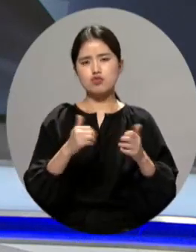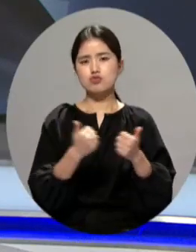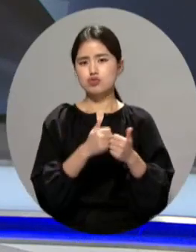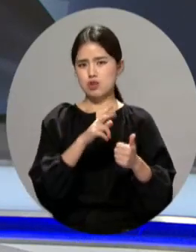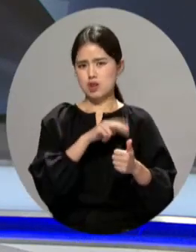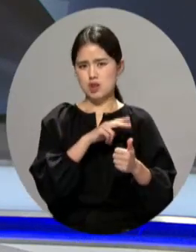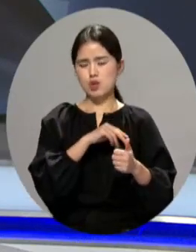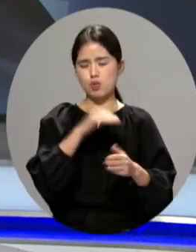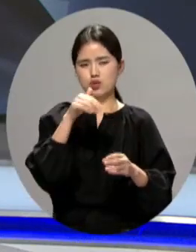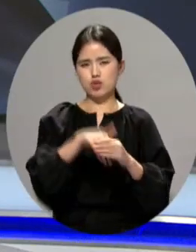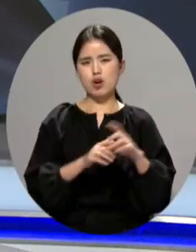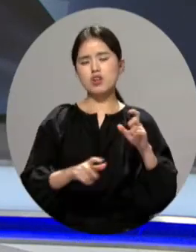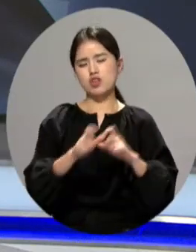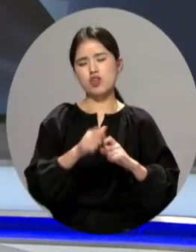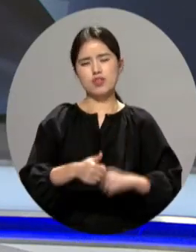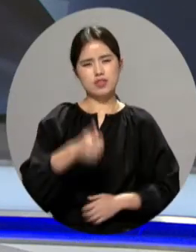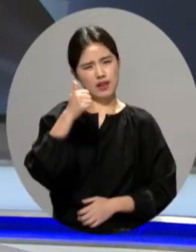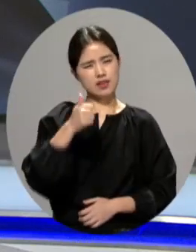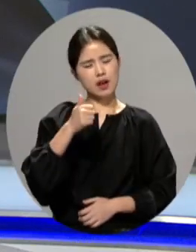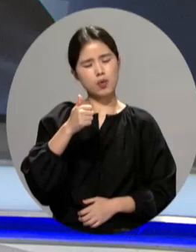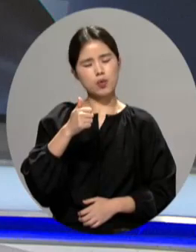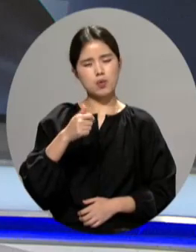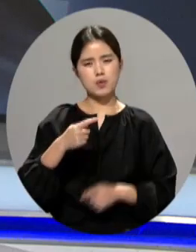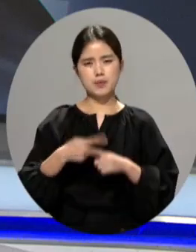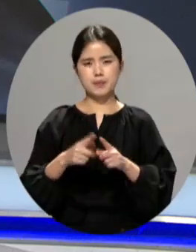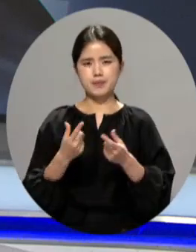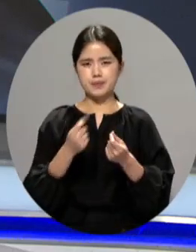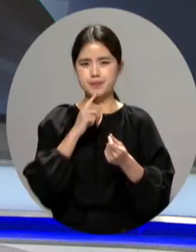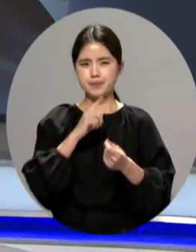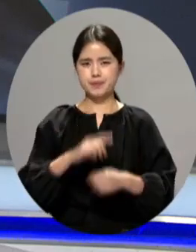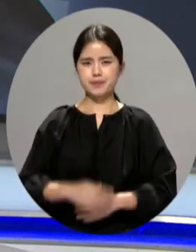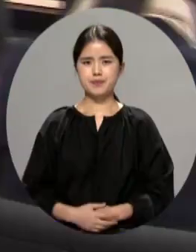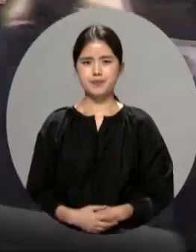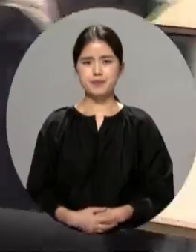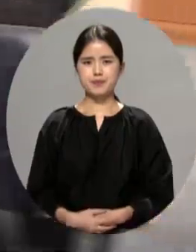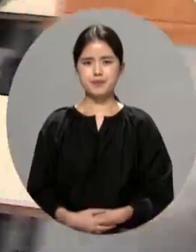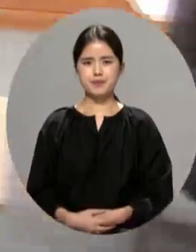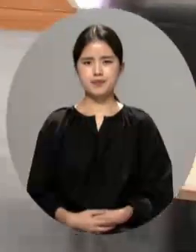결론을 내린 것으로 풀이됩니다. 정태우 기자입니다.